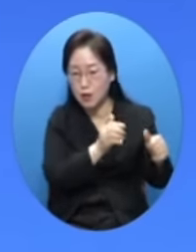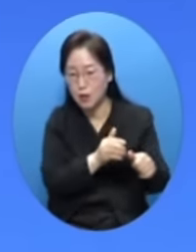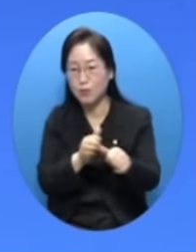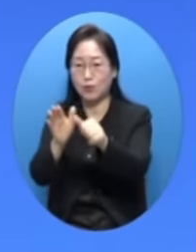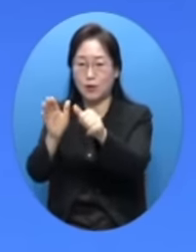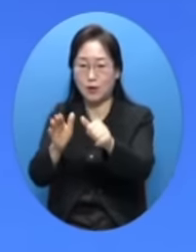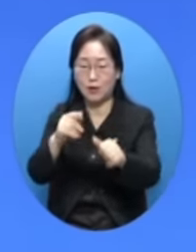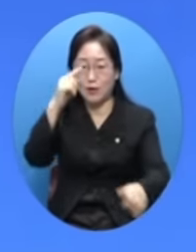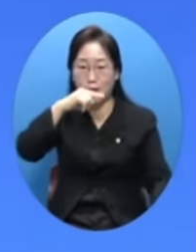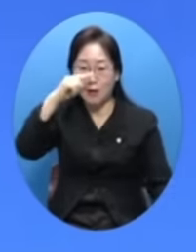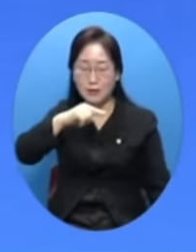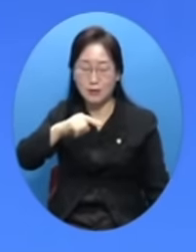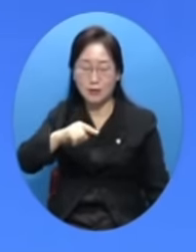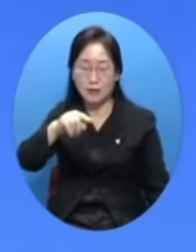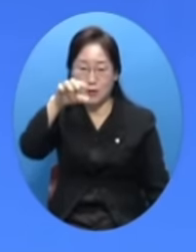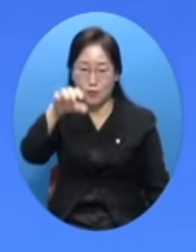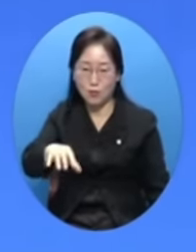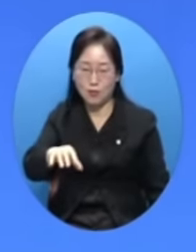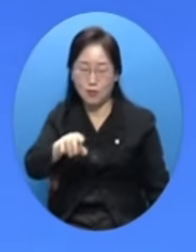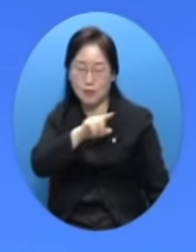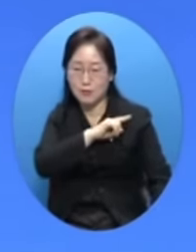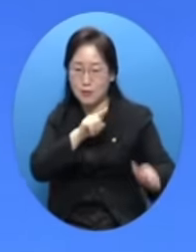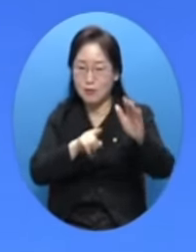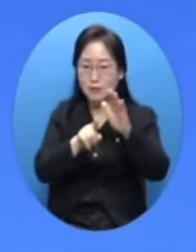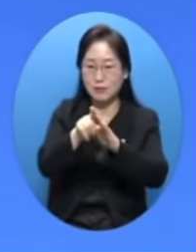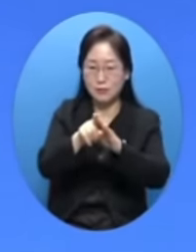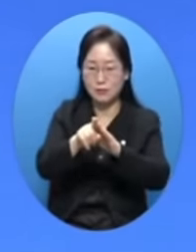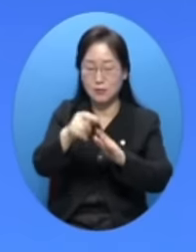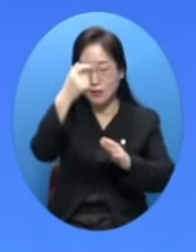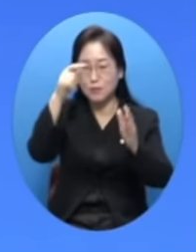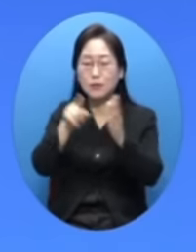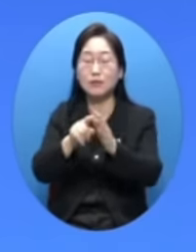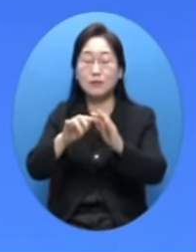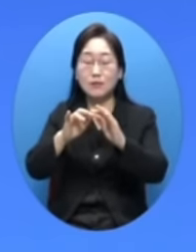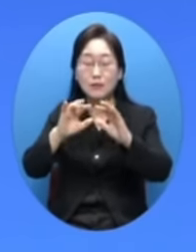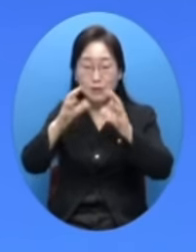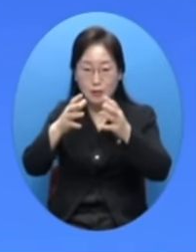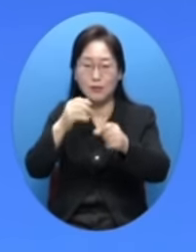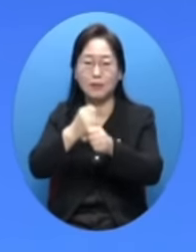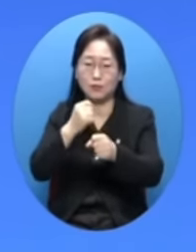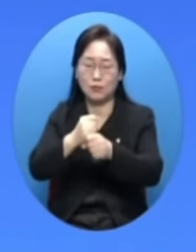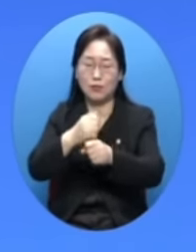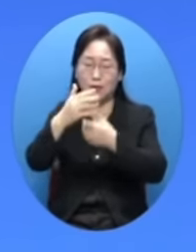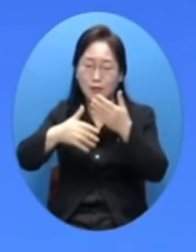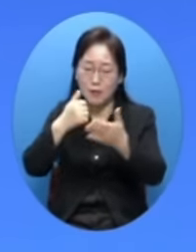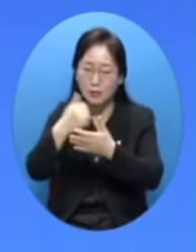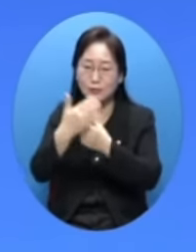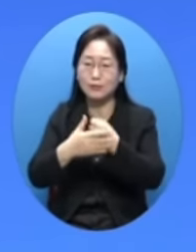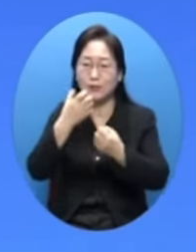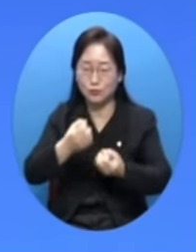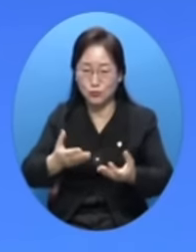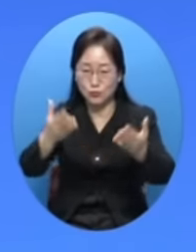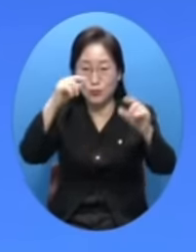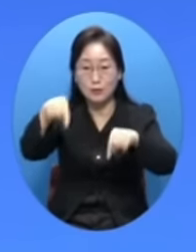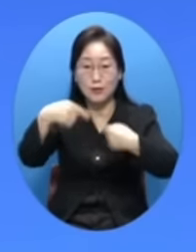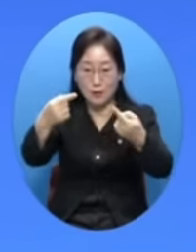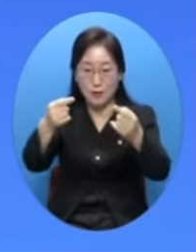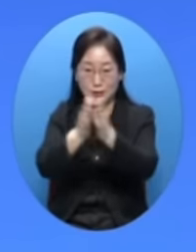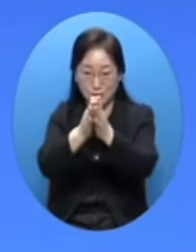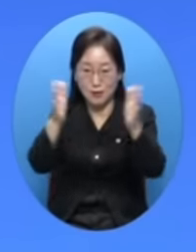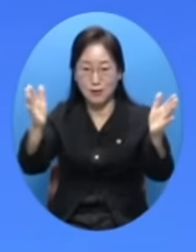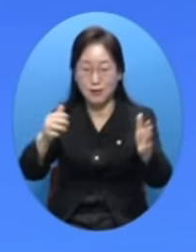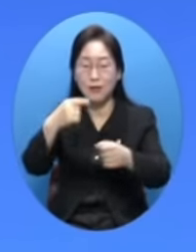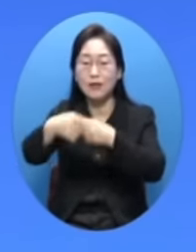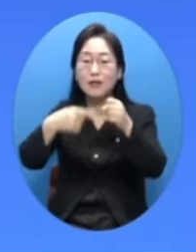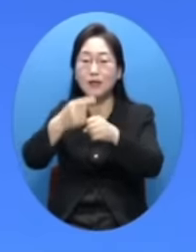아시아 최대 기독교 구가 되게 해주셨는데 모든 것이 하나님의 은혜입니다 축복의 세를 주셨으니 한해 동안